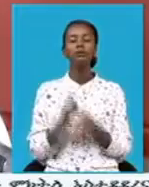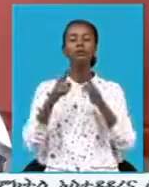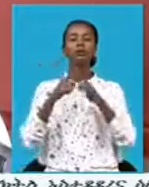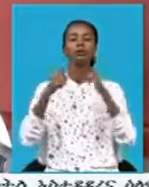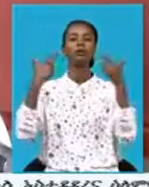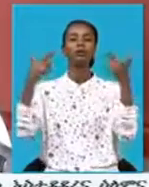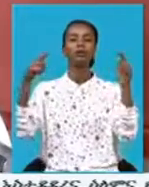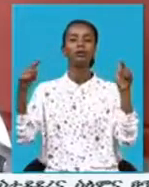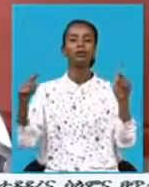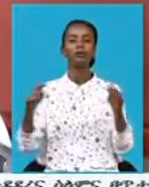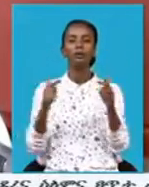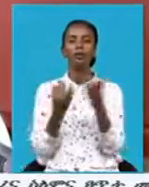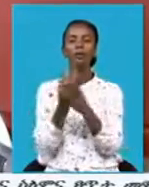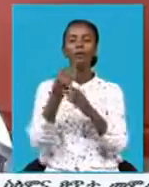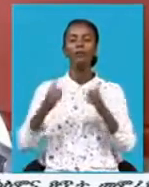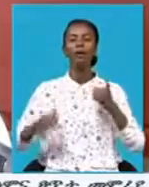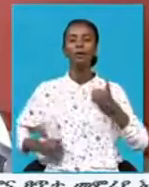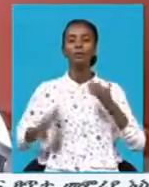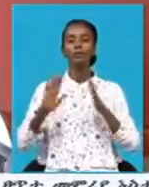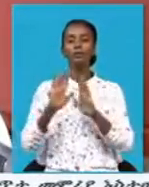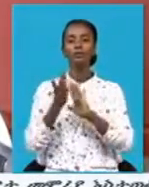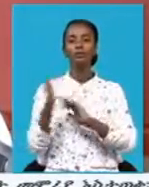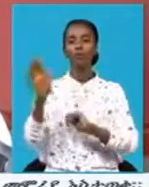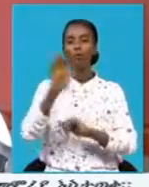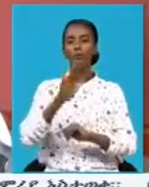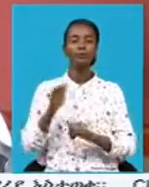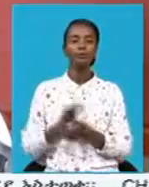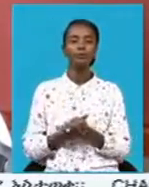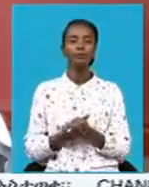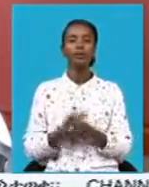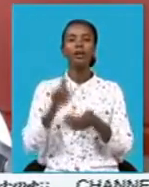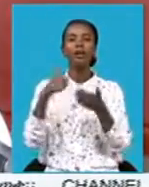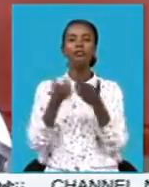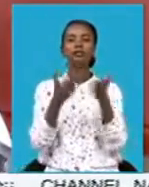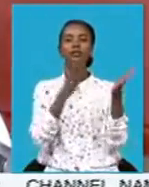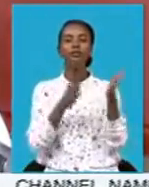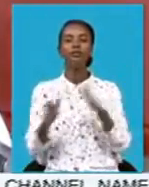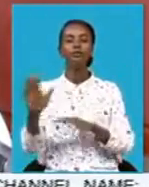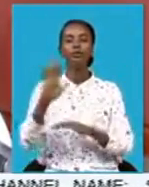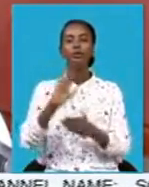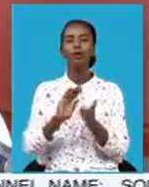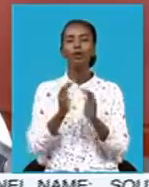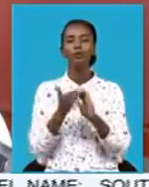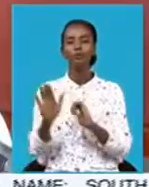ታላቅ የልማት አርበኞች በመሆናችሁ ለዚህ ዝግጁ መሆናችሁን